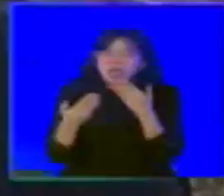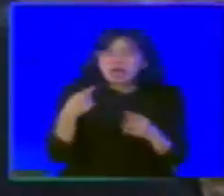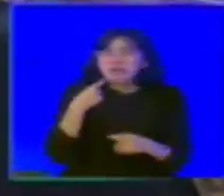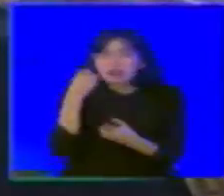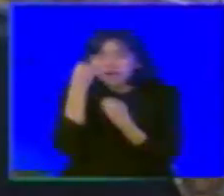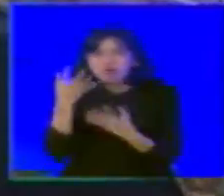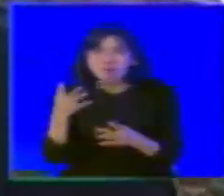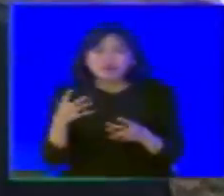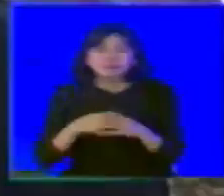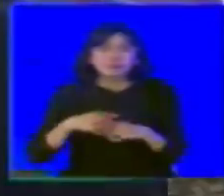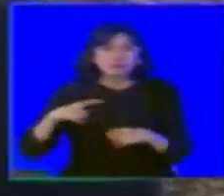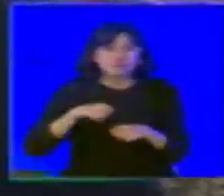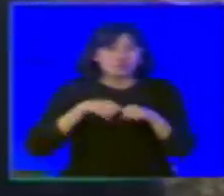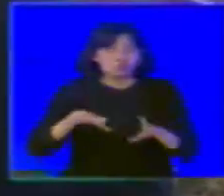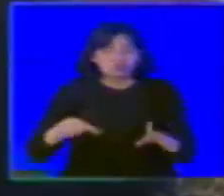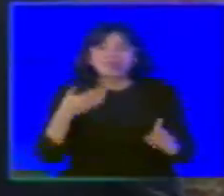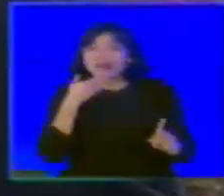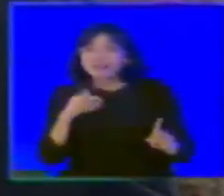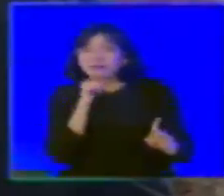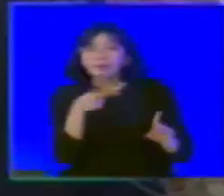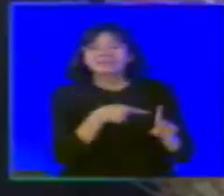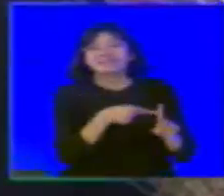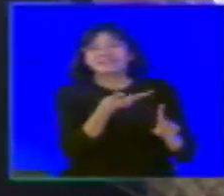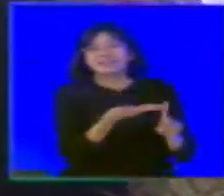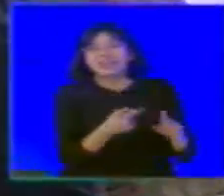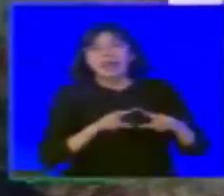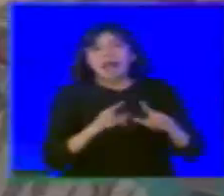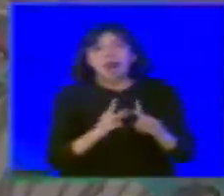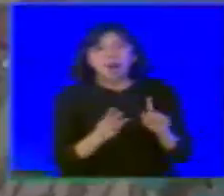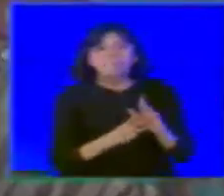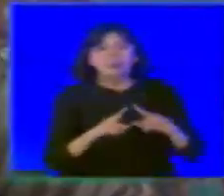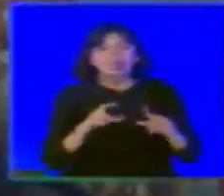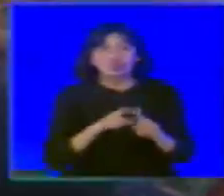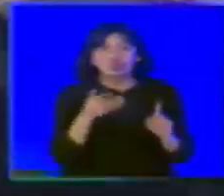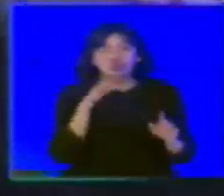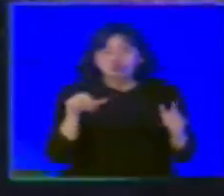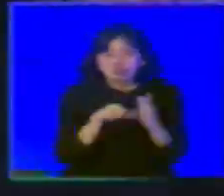virus corona. Dari Jakarta, tim liputan iNews melaporkan.